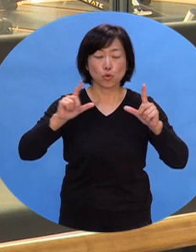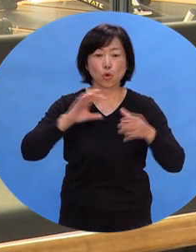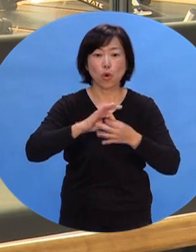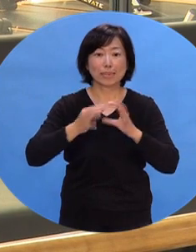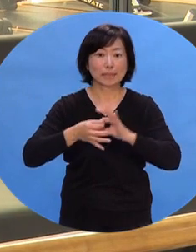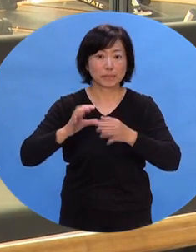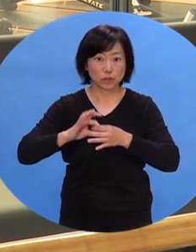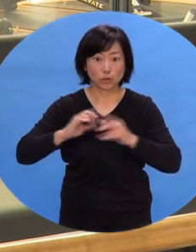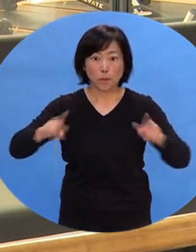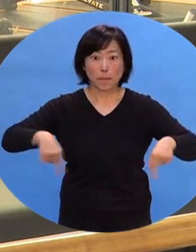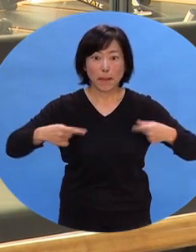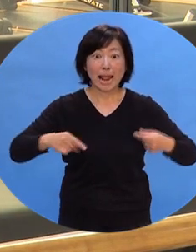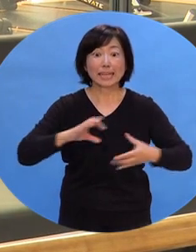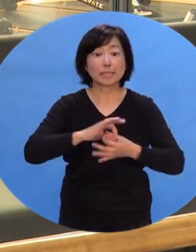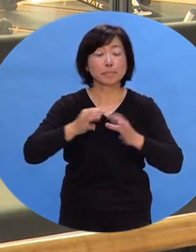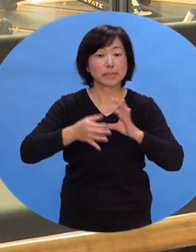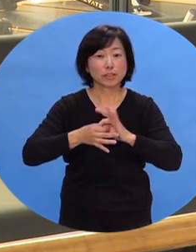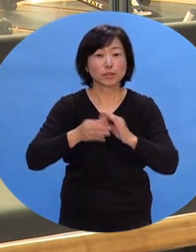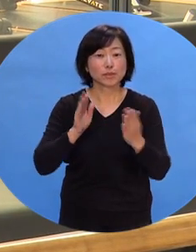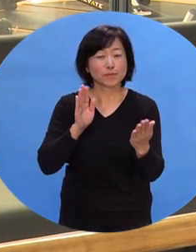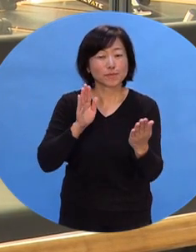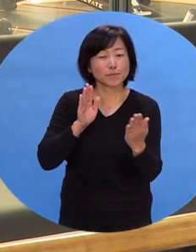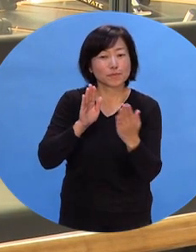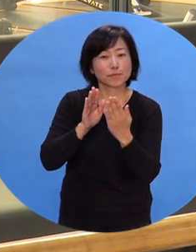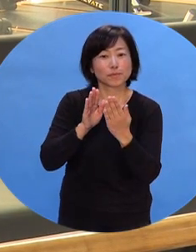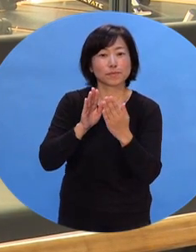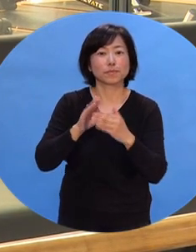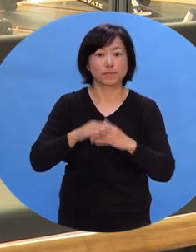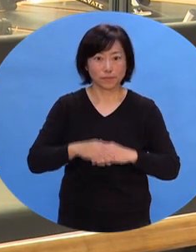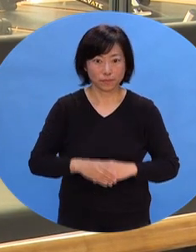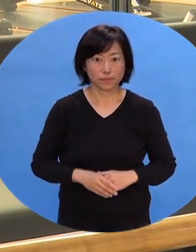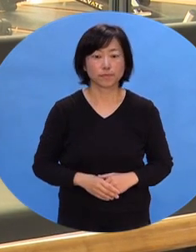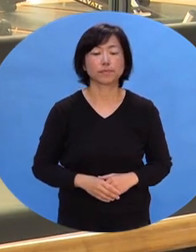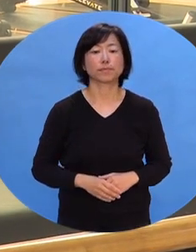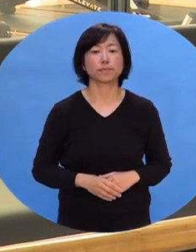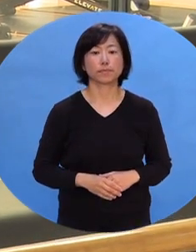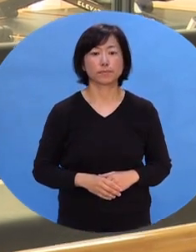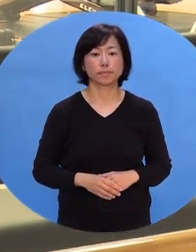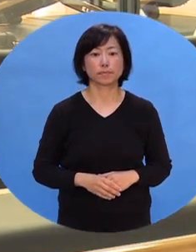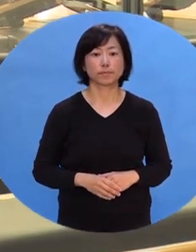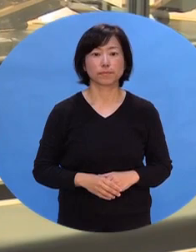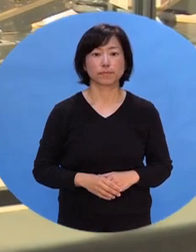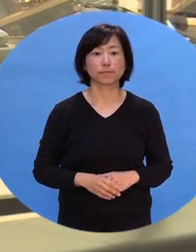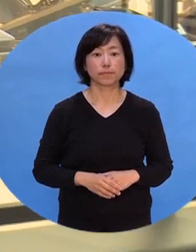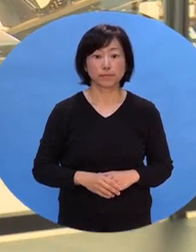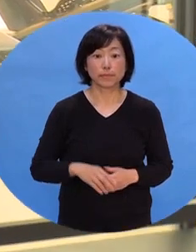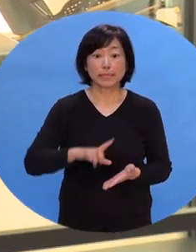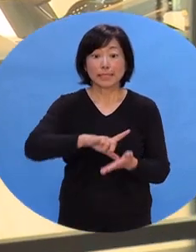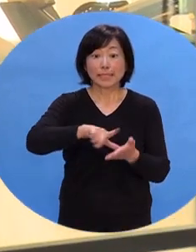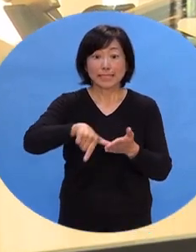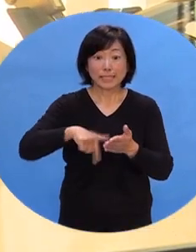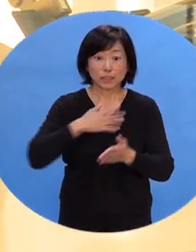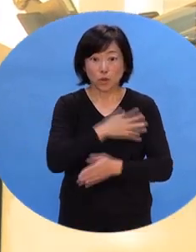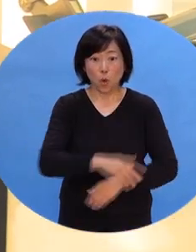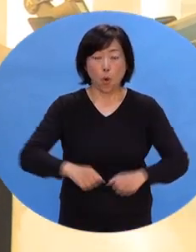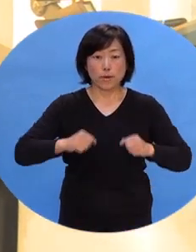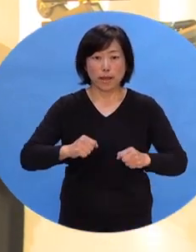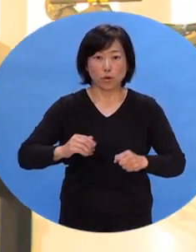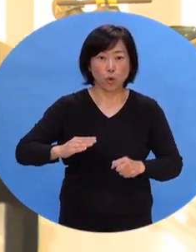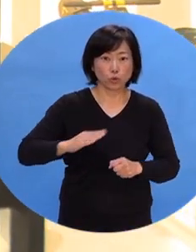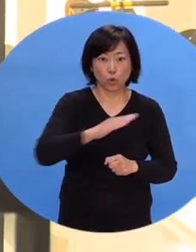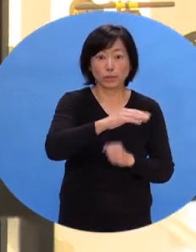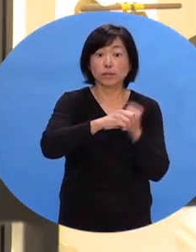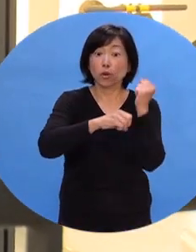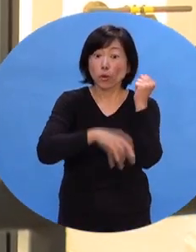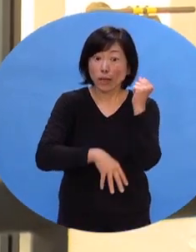ピック・パラリンピック競技大会の開催が近づいてきました。こうした中、地域の健康増進の拠